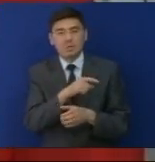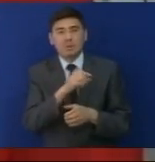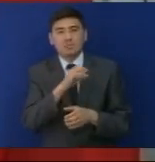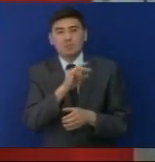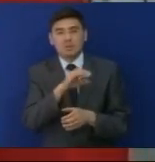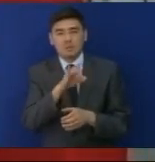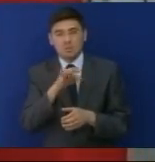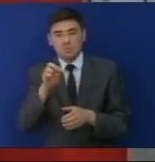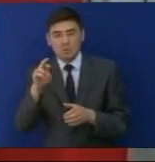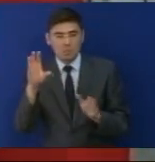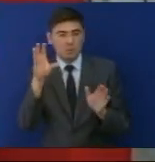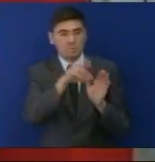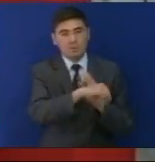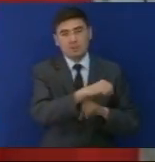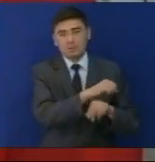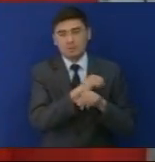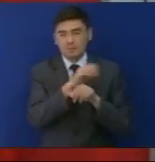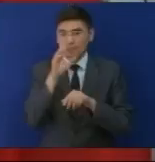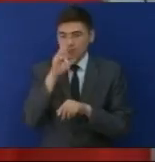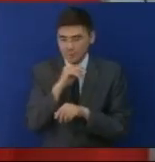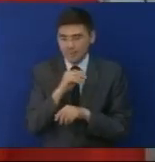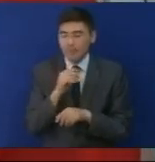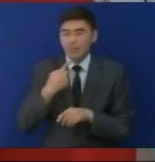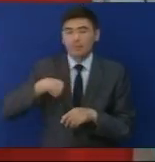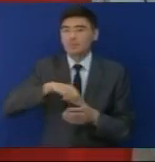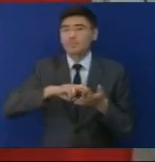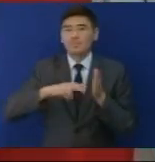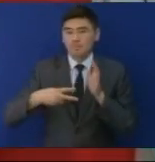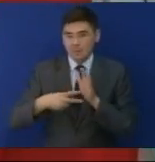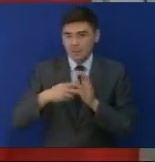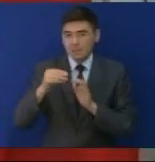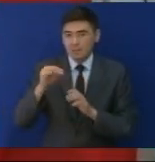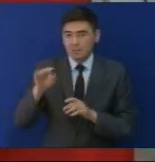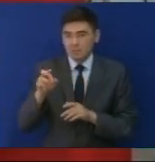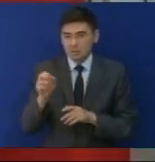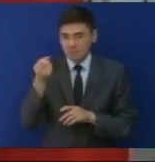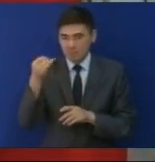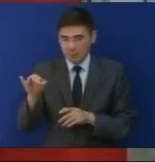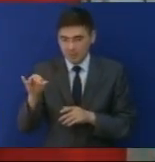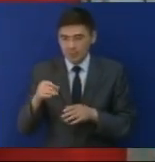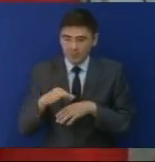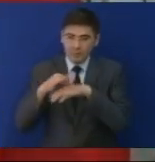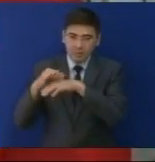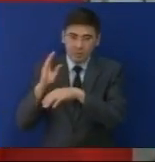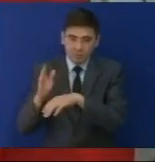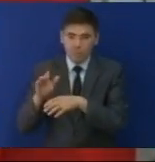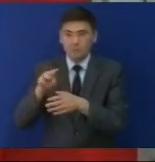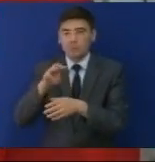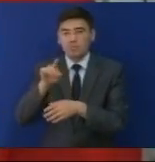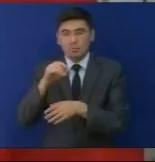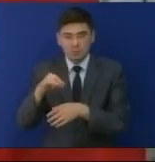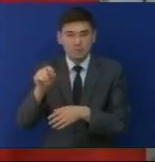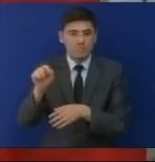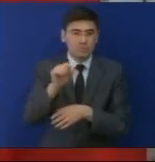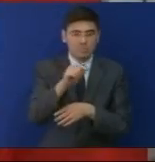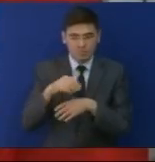Мы планируем им еще организовать выезд в Жидибай, экскурсию по городу, в биологический центр, в наши уникальные музеи. Поэтому